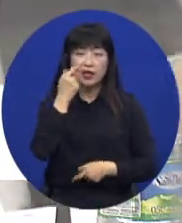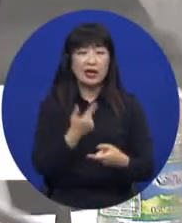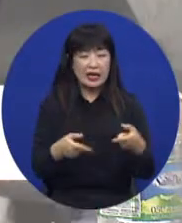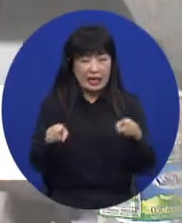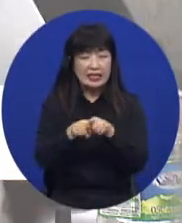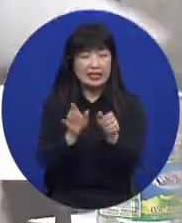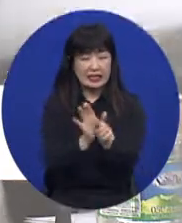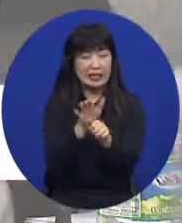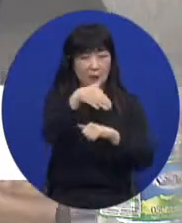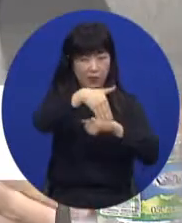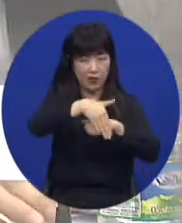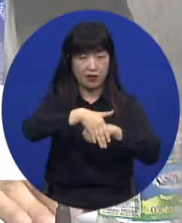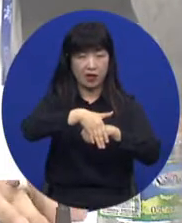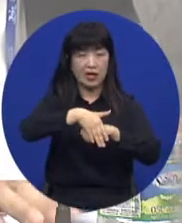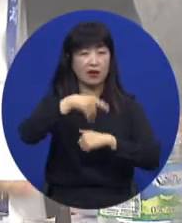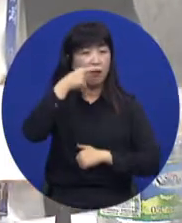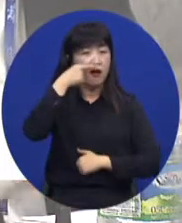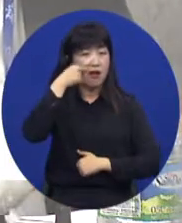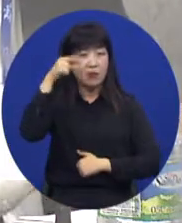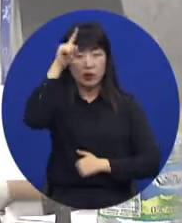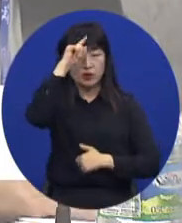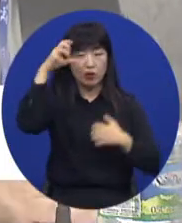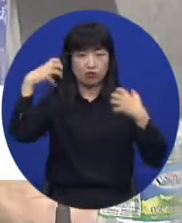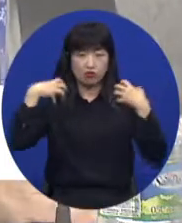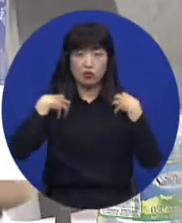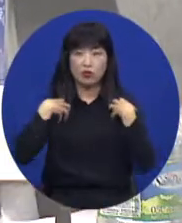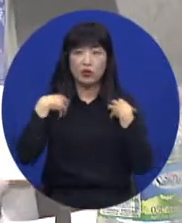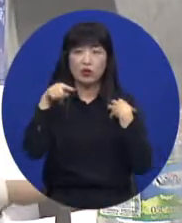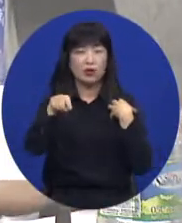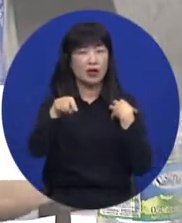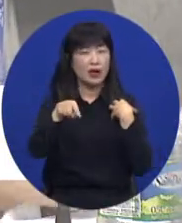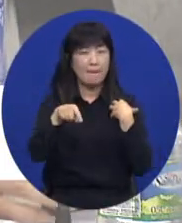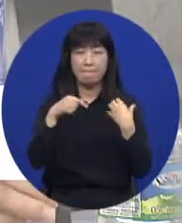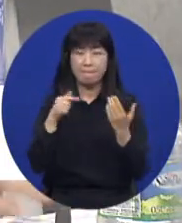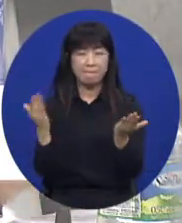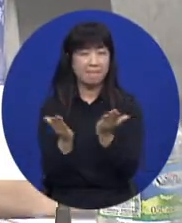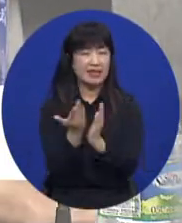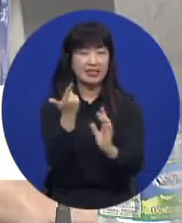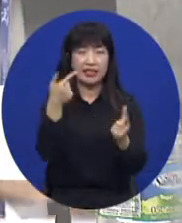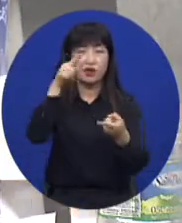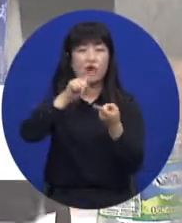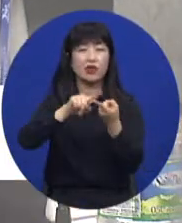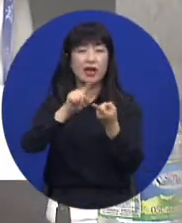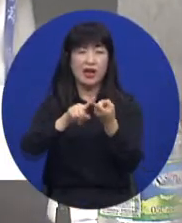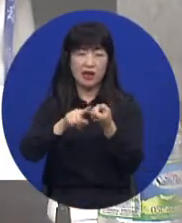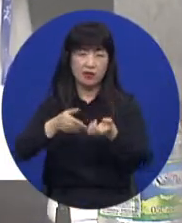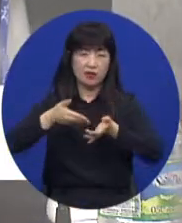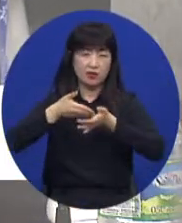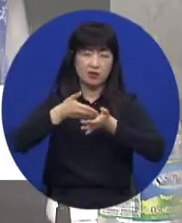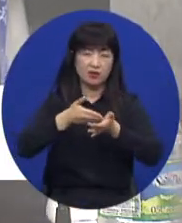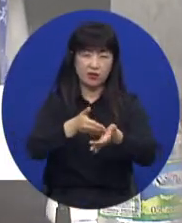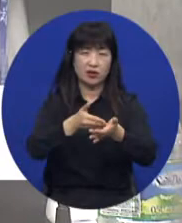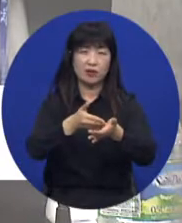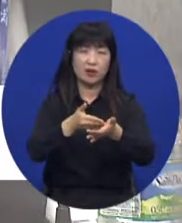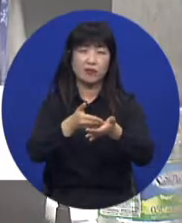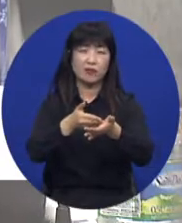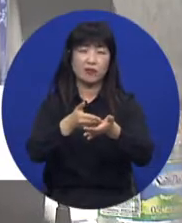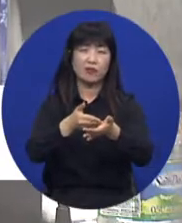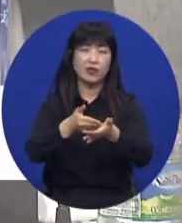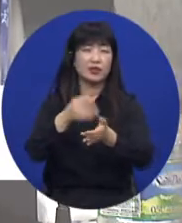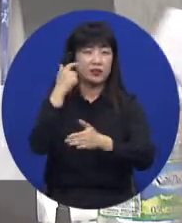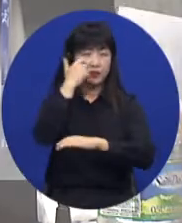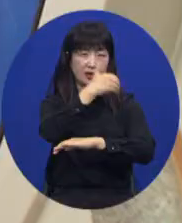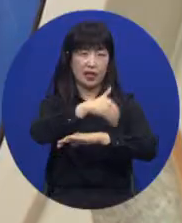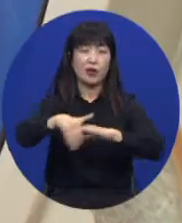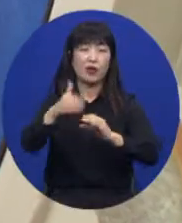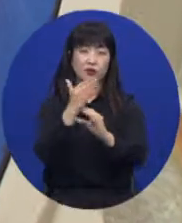협력을 해서 일본 정부에도 그게 부당하다라는 것을 할 수 있도록 저희가 조치를 하려고